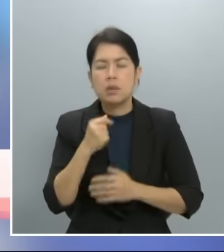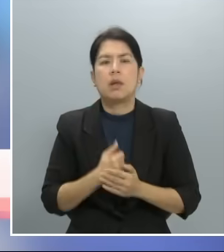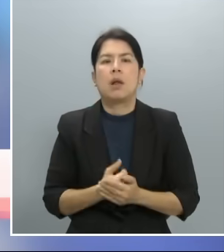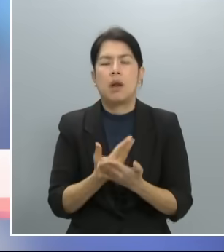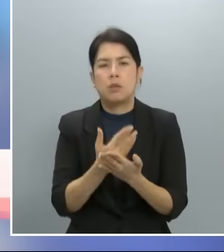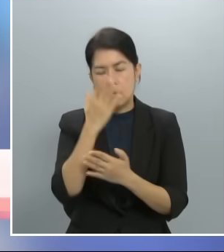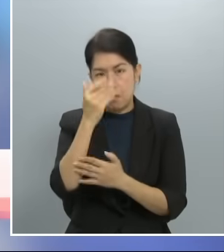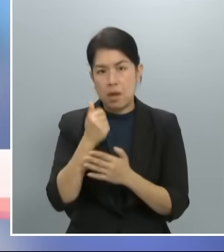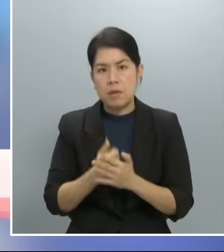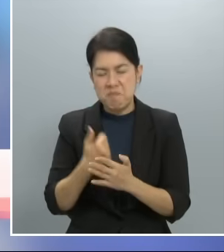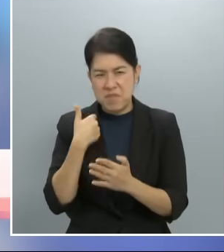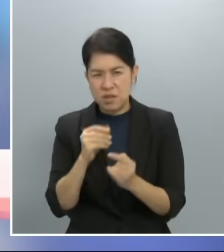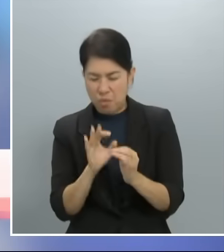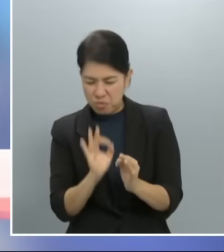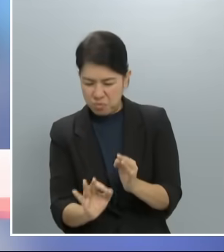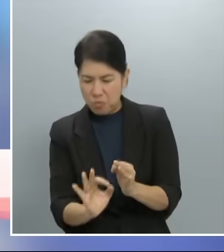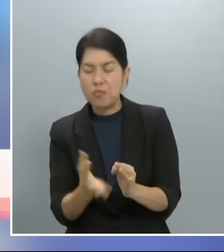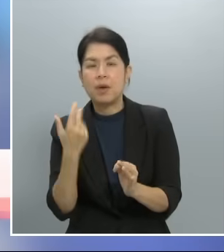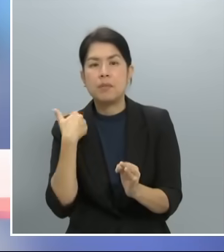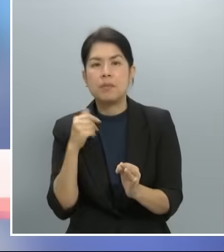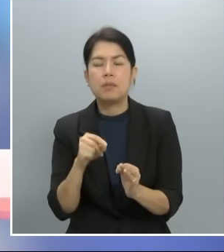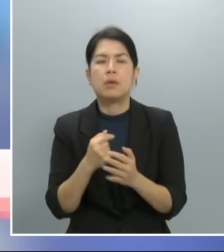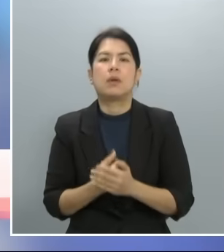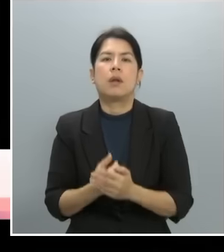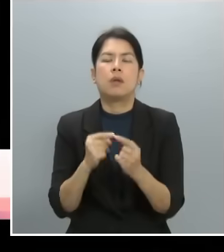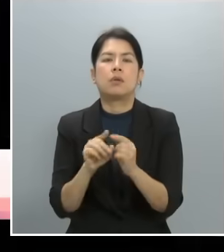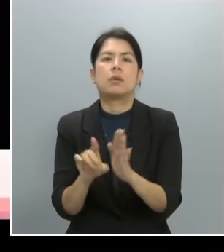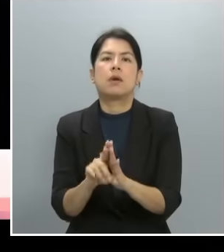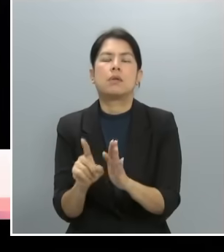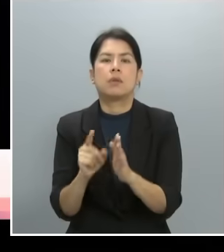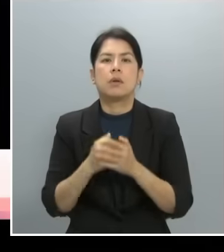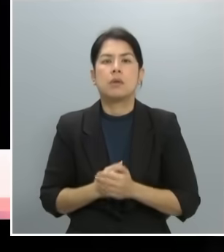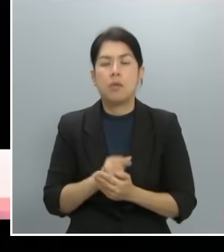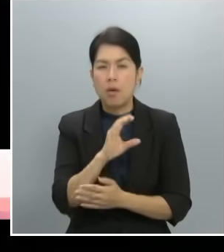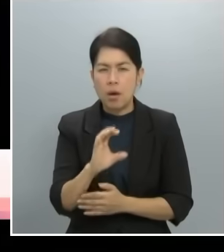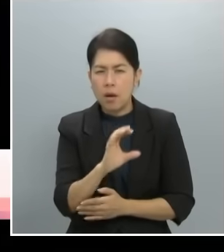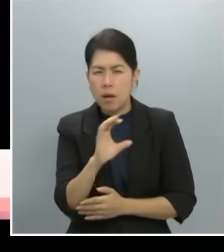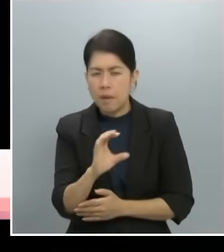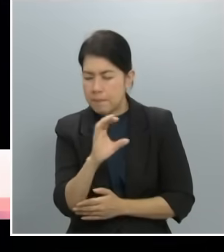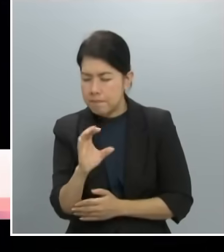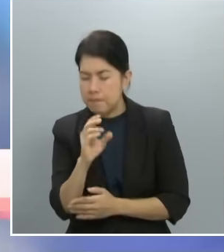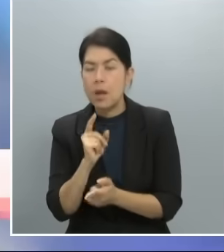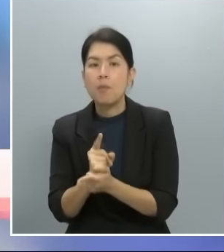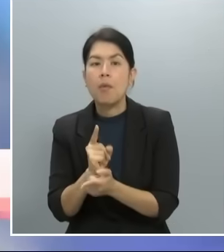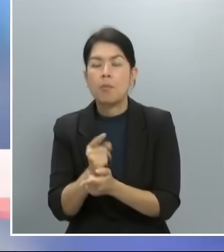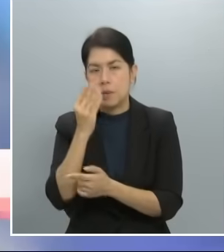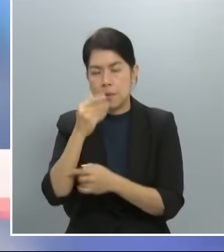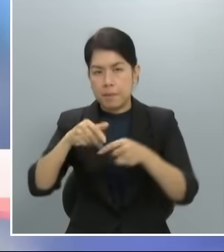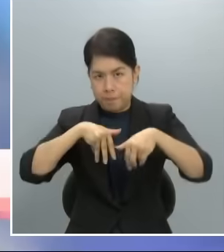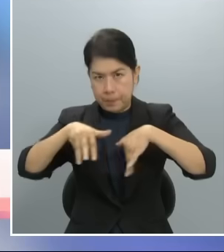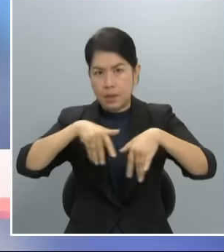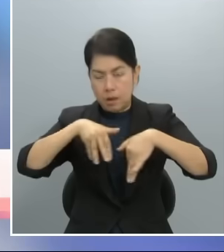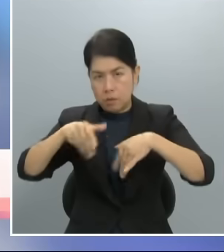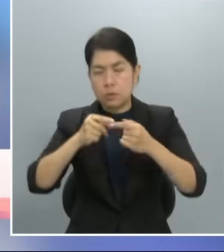ร้ายนะครับโดยมีการจุดไฟในป่าละเมาะสุดท้ายคุณผู้ชมครับหาตัวในสมบัติจนเจอเพราะชาวบ้านเขามาช่วยกันครับ